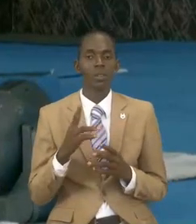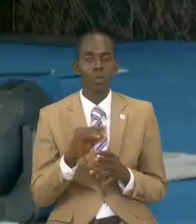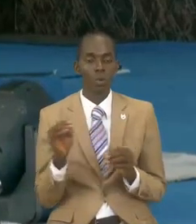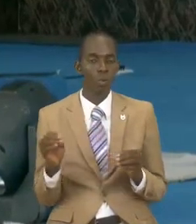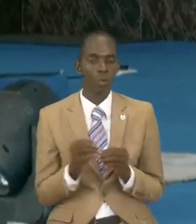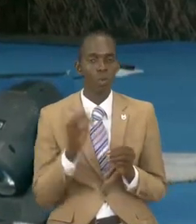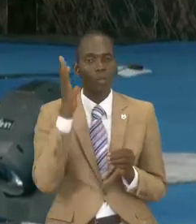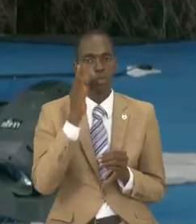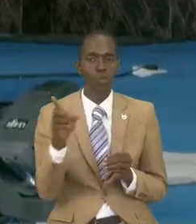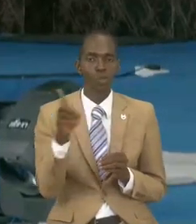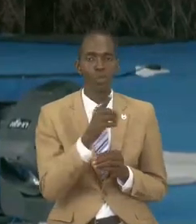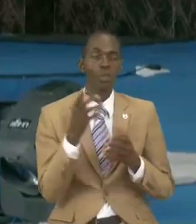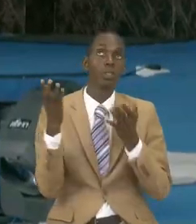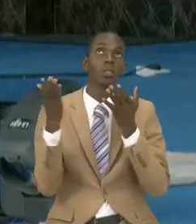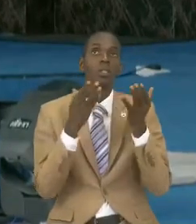tout seul,